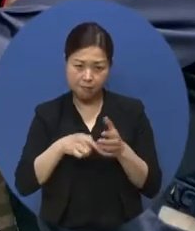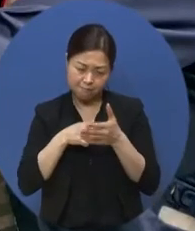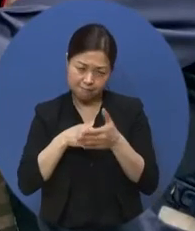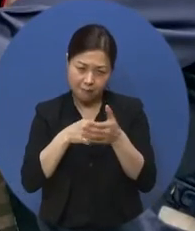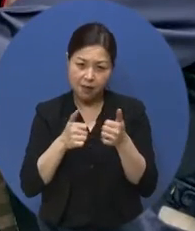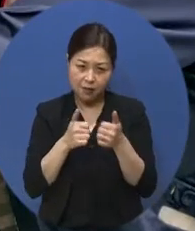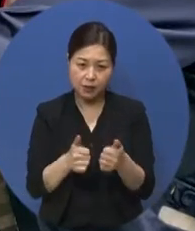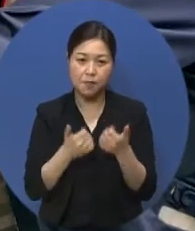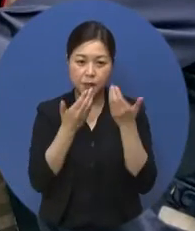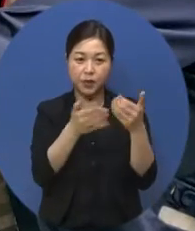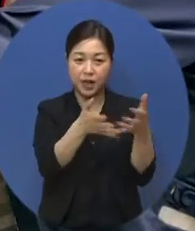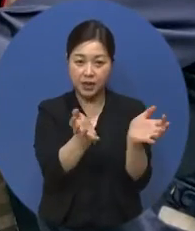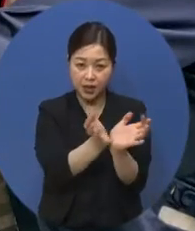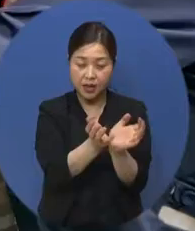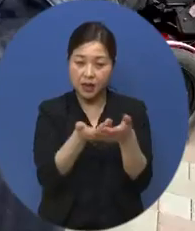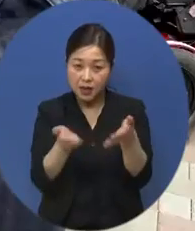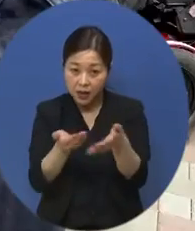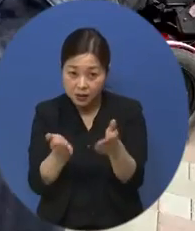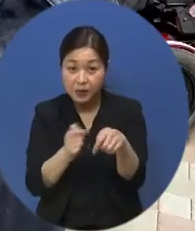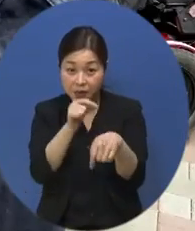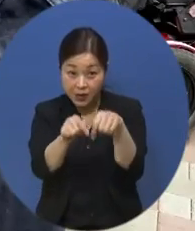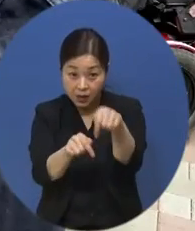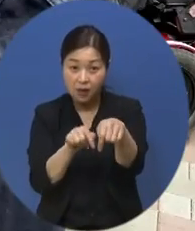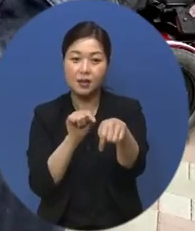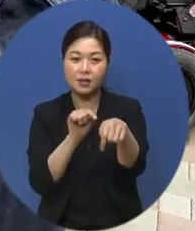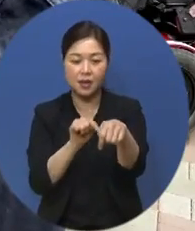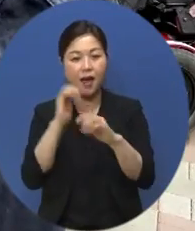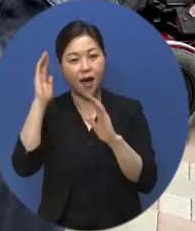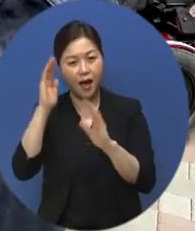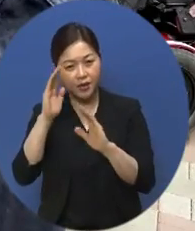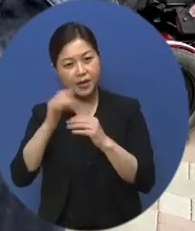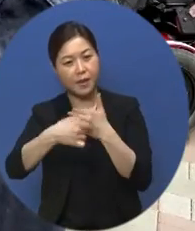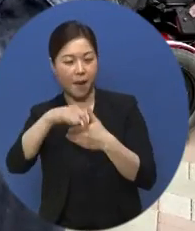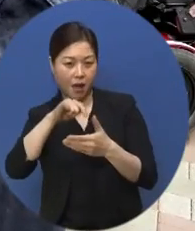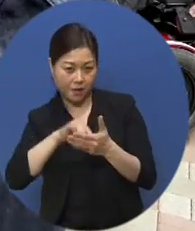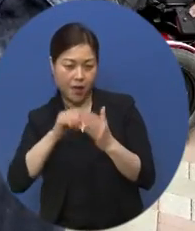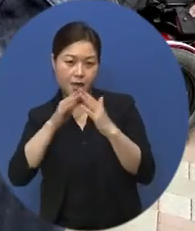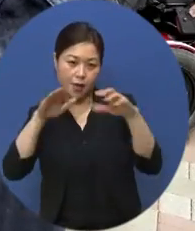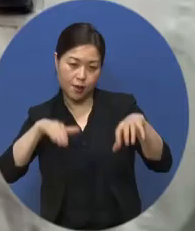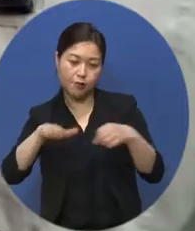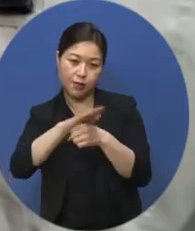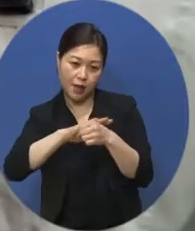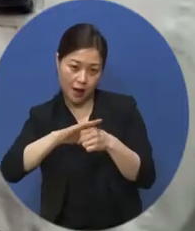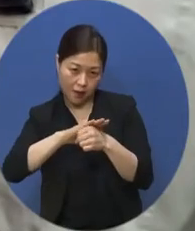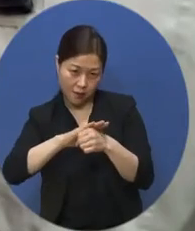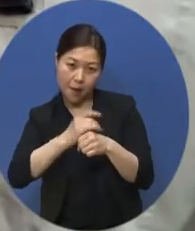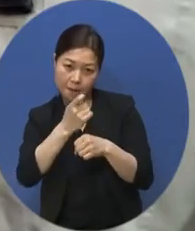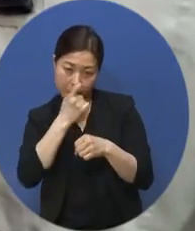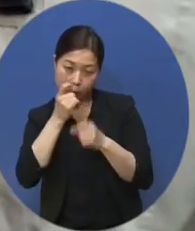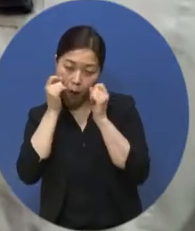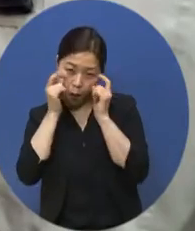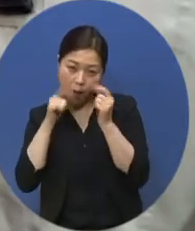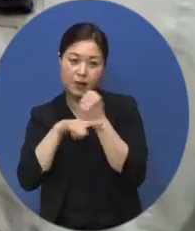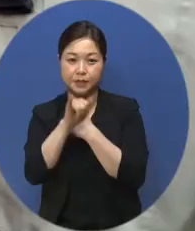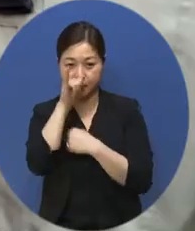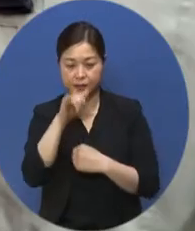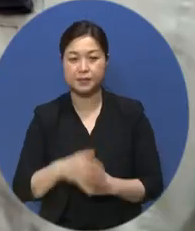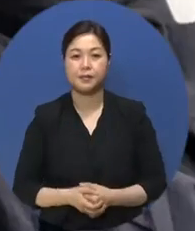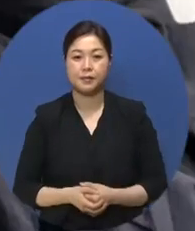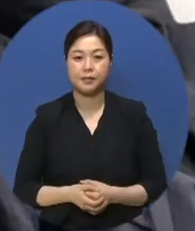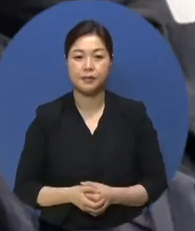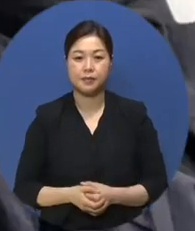봉사단의 나눔의 실천이 학생들 가슴에 이웃 사랑을 심어주는 의미있는 시간이었습니다